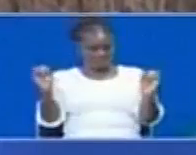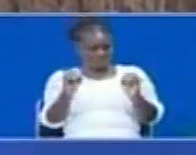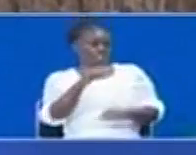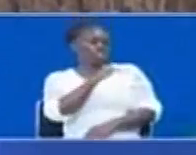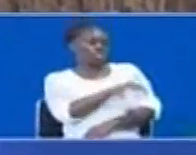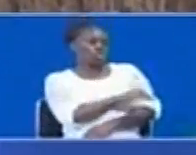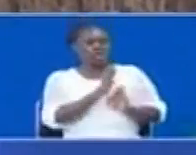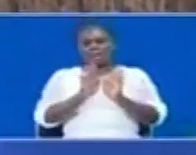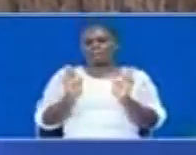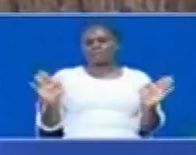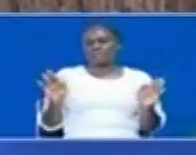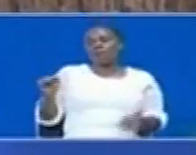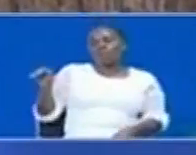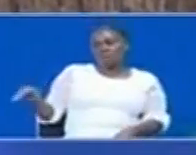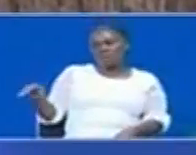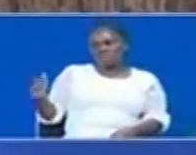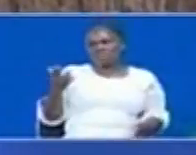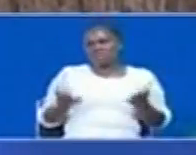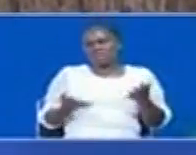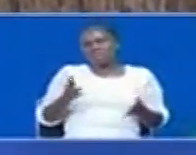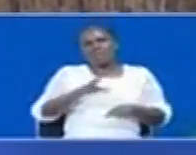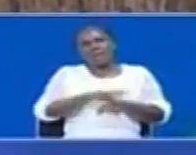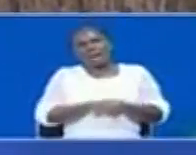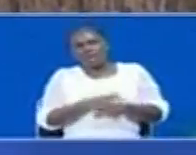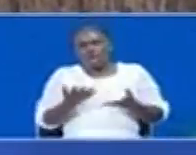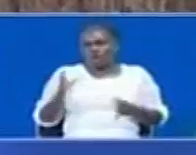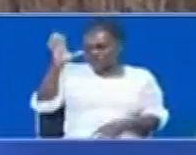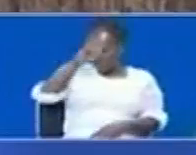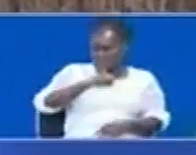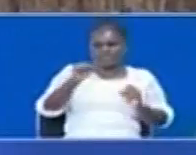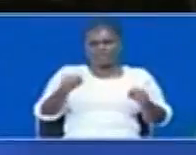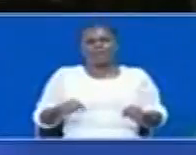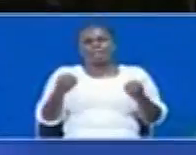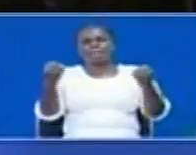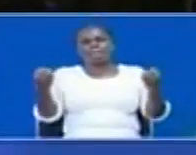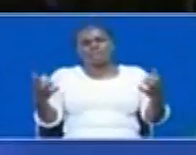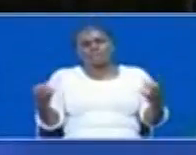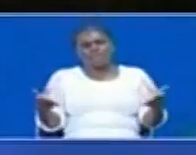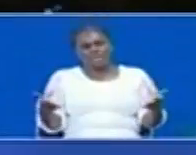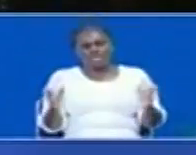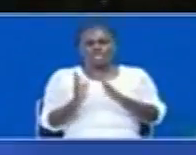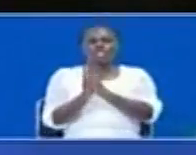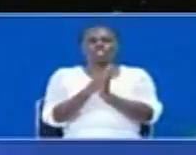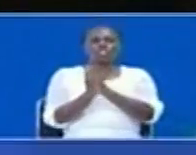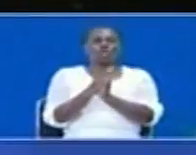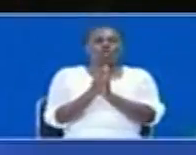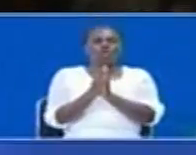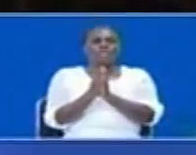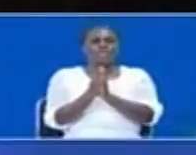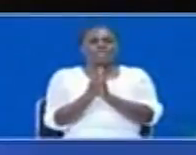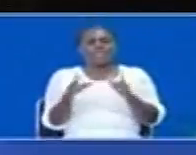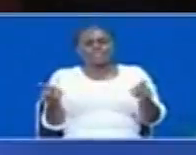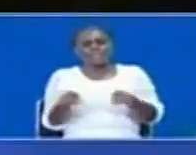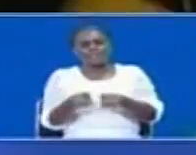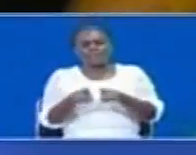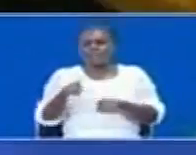jioni tu. Lakini asubuhi ni ile tu kama utaweza pata ama unaweza kosa. Kwa wengi ni riwaya au tamthilia katika vitabu au